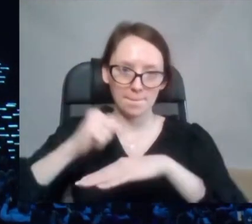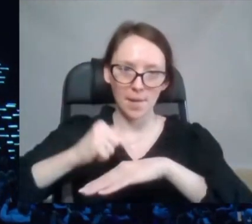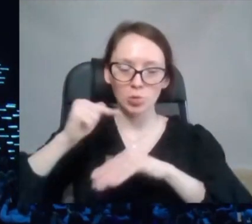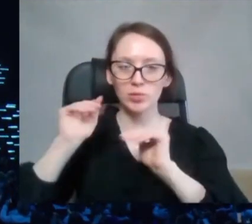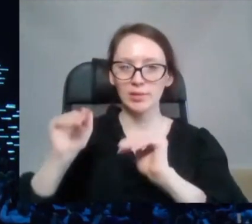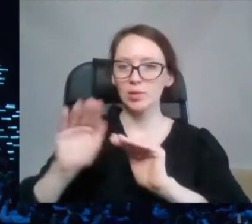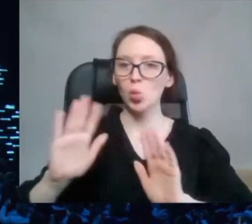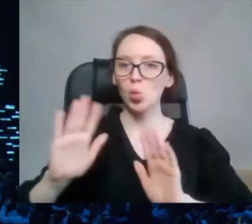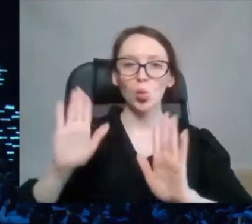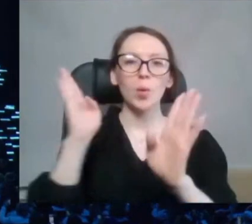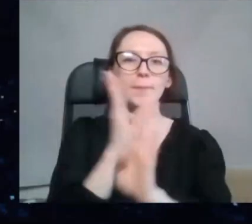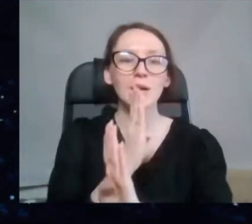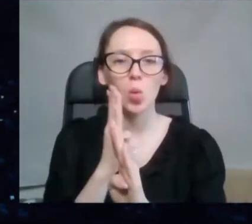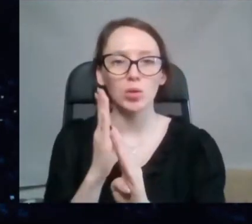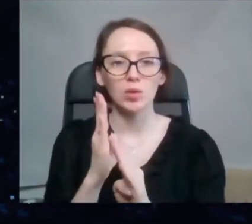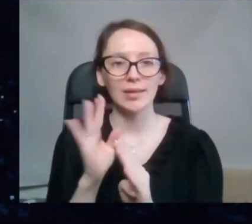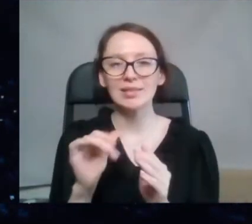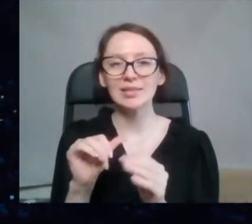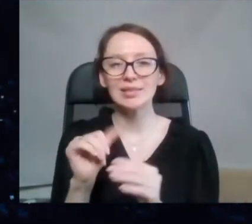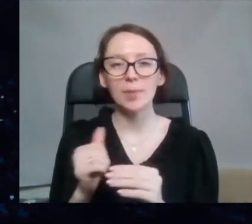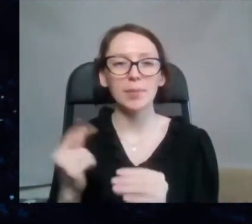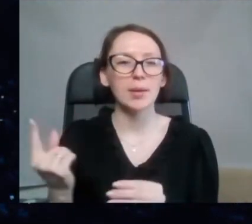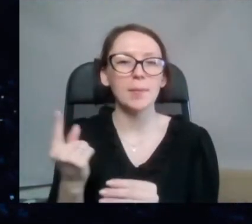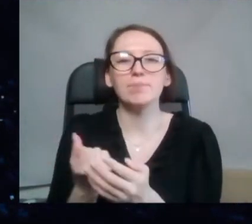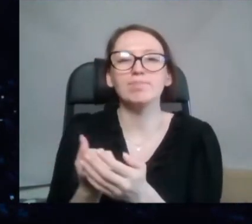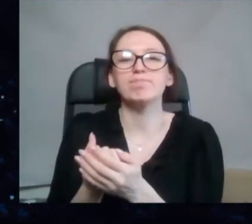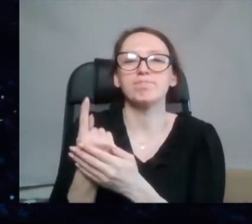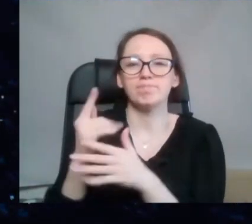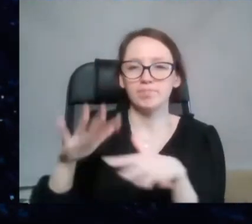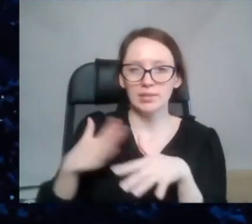как из самых первозданных мест нашей планеты.